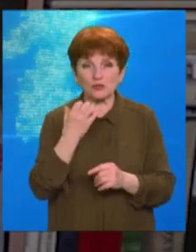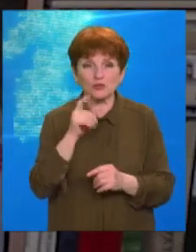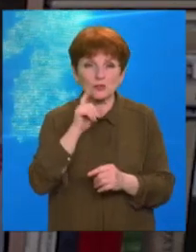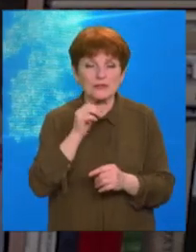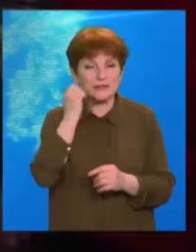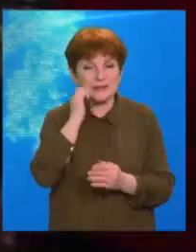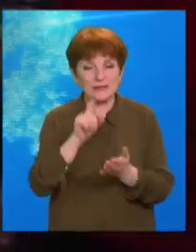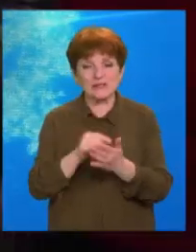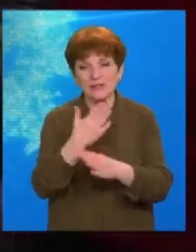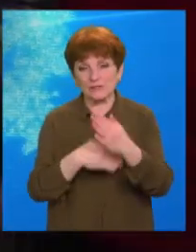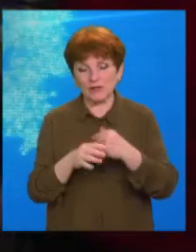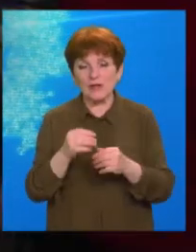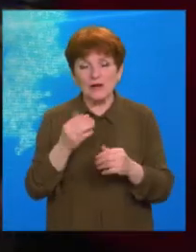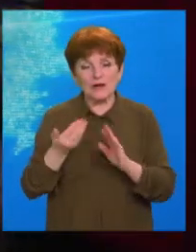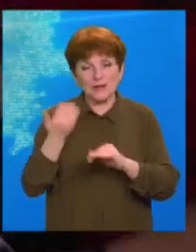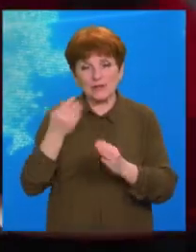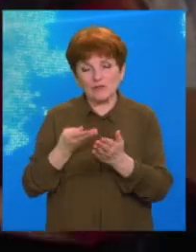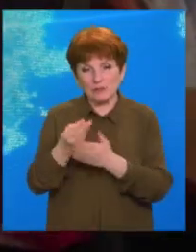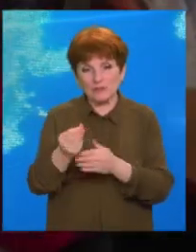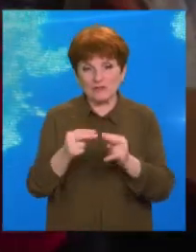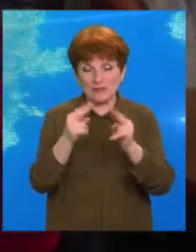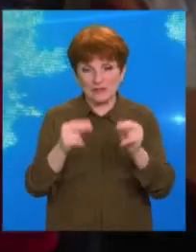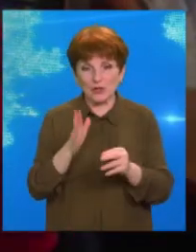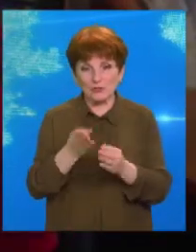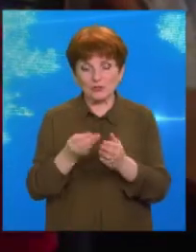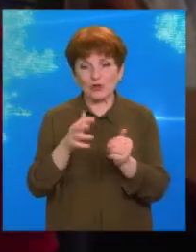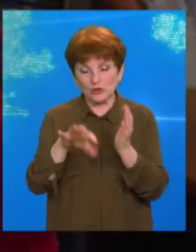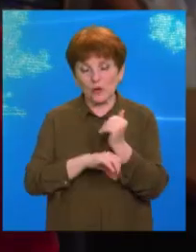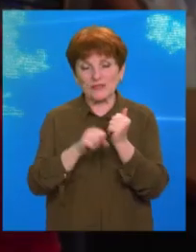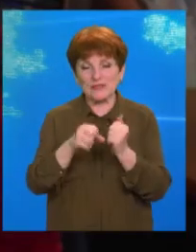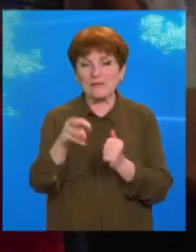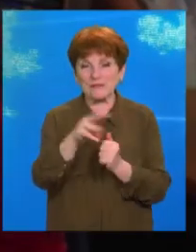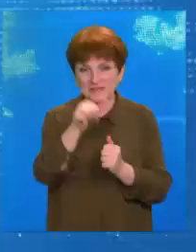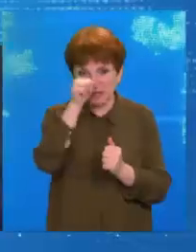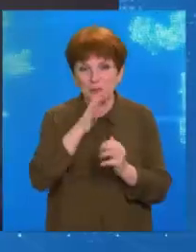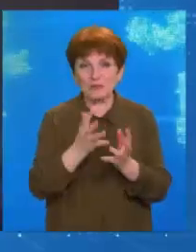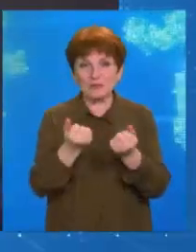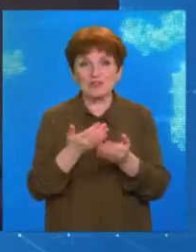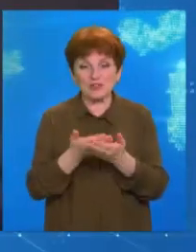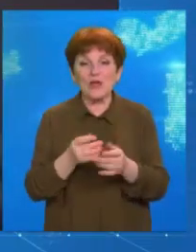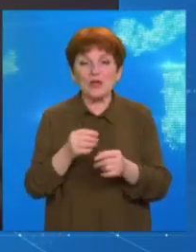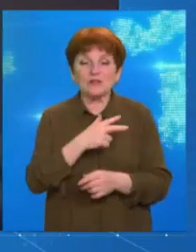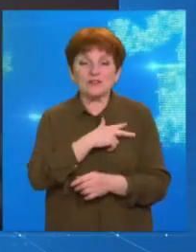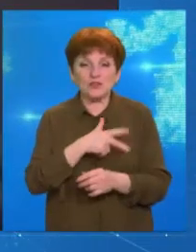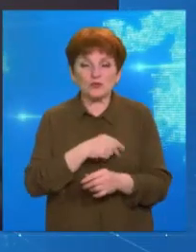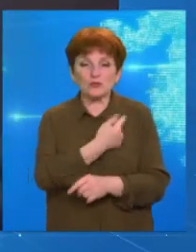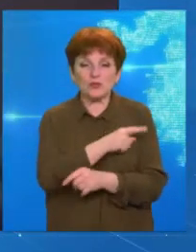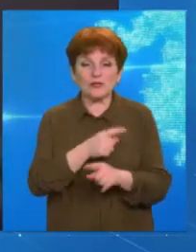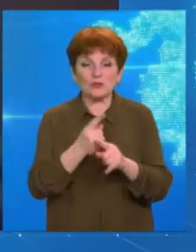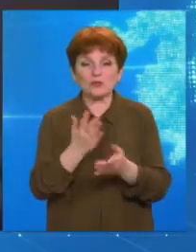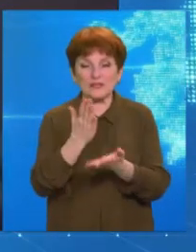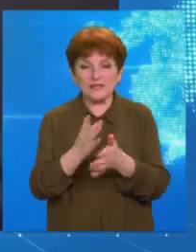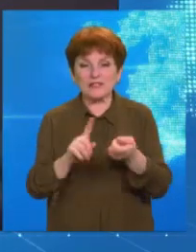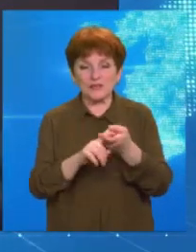престарелых и инвалидов. Федеральные выплаты соцработники получат до конца месяца, как только придут деньги. Врачи соцучреждений, в которых нет инфекции